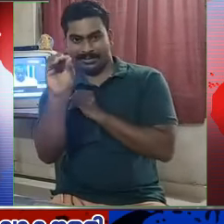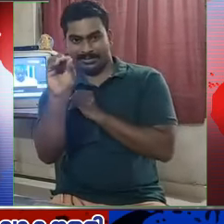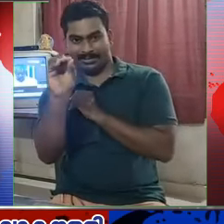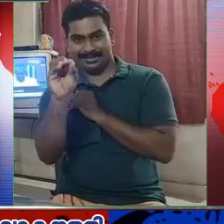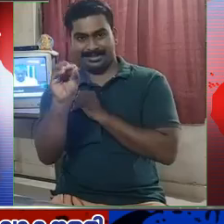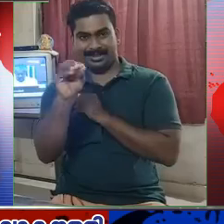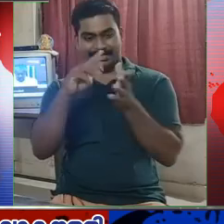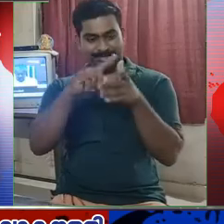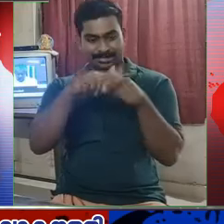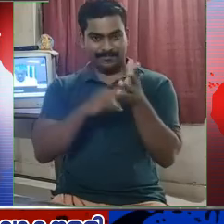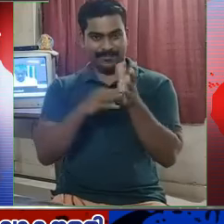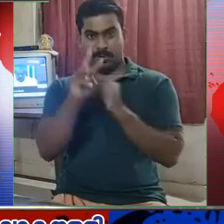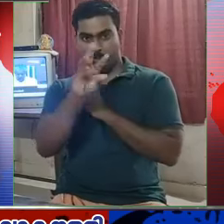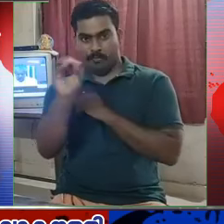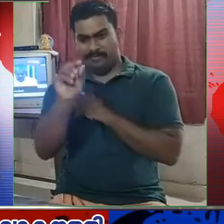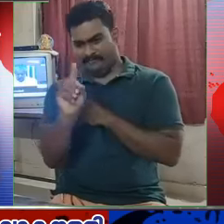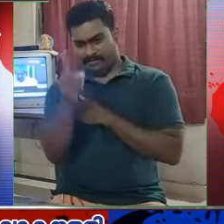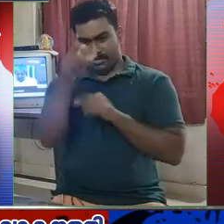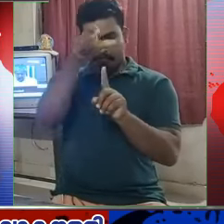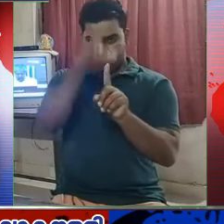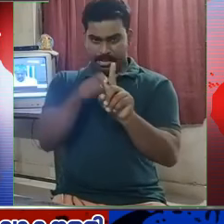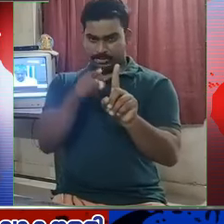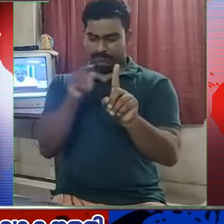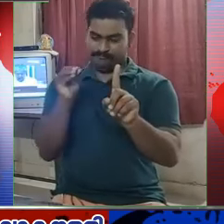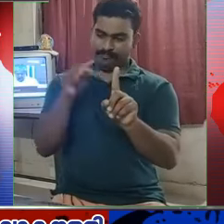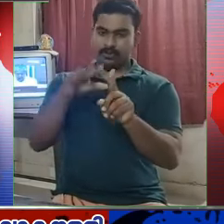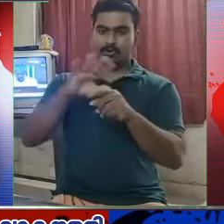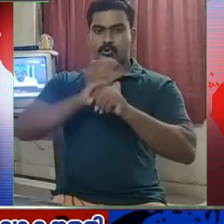ആദ്യത്തെ കോവിഡ് കേസ് റിപ്പോർട്ട് ചെയ്യുന്നത്